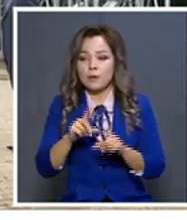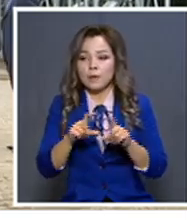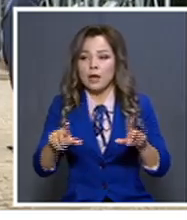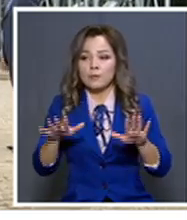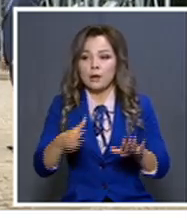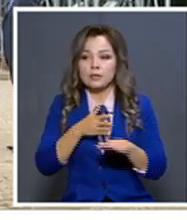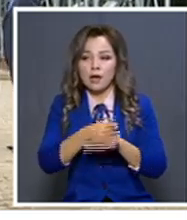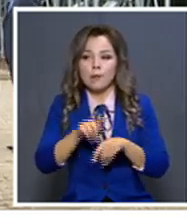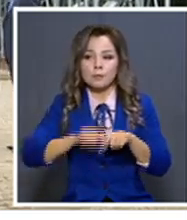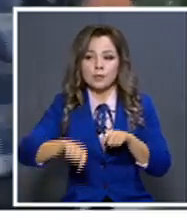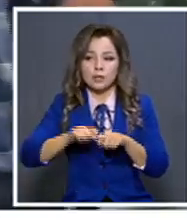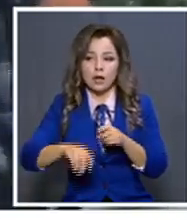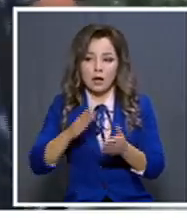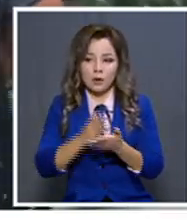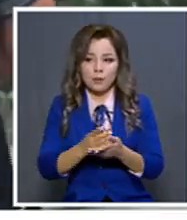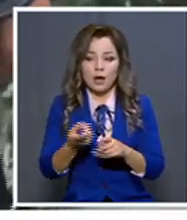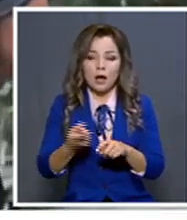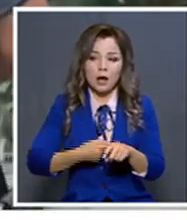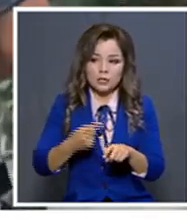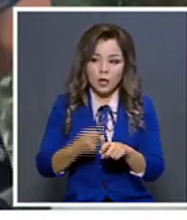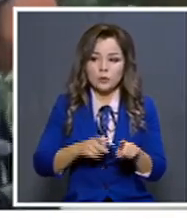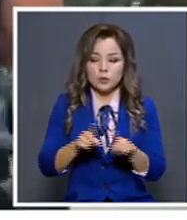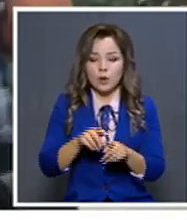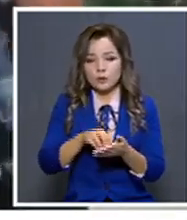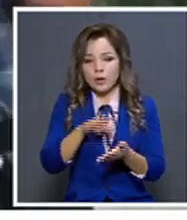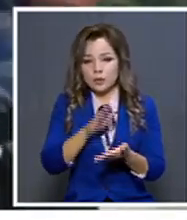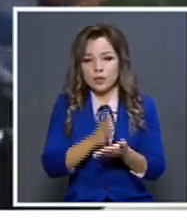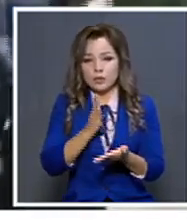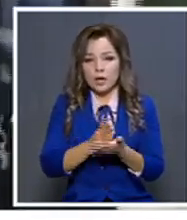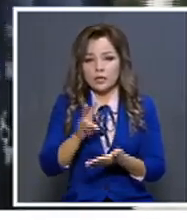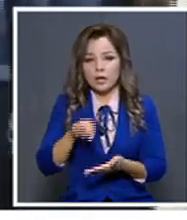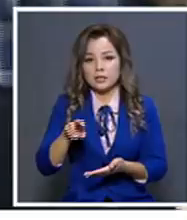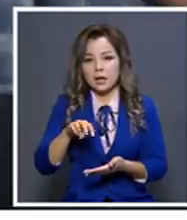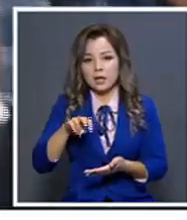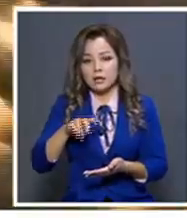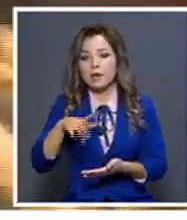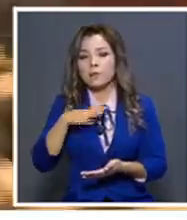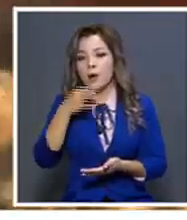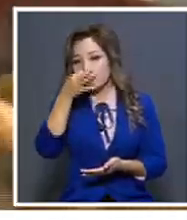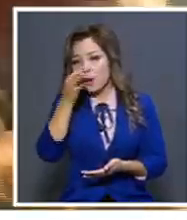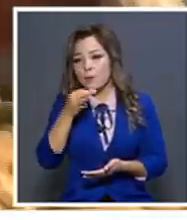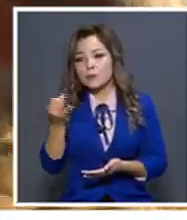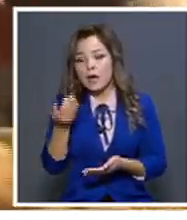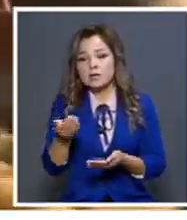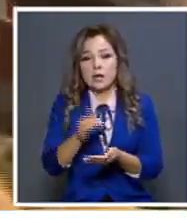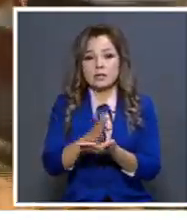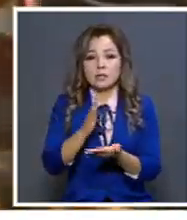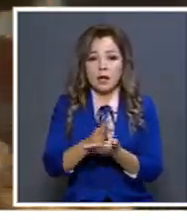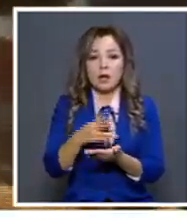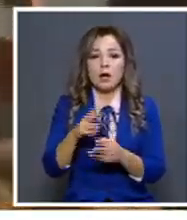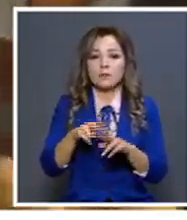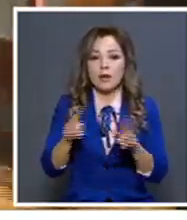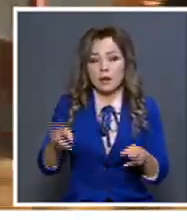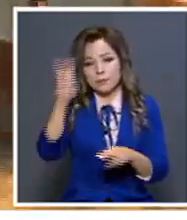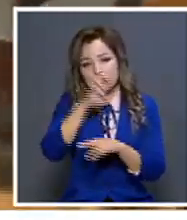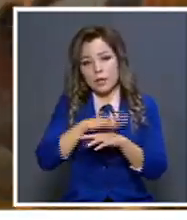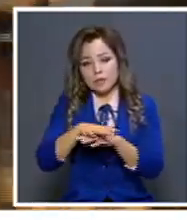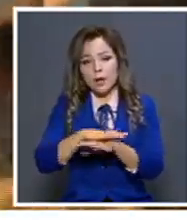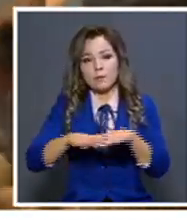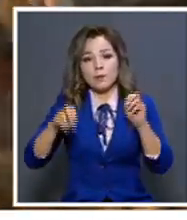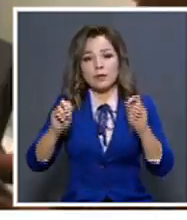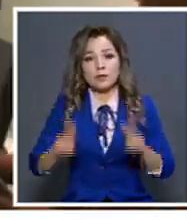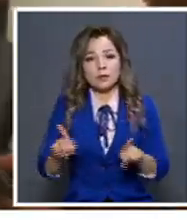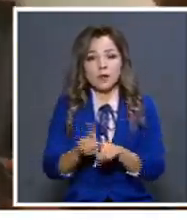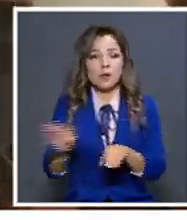аралады. Тұқымдық картопты ұлттық тіркеуден өткізу жөніндегі Нидерланд тәжірибесімен танысты. Сондай-ақ қос елдің мамандары картоптың